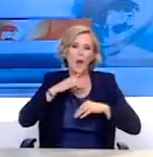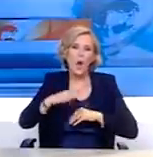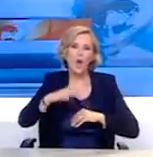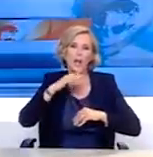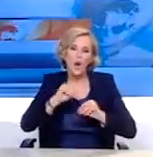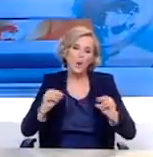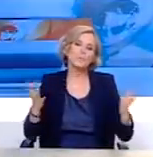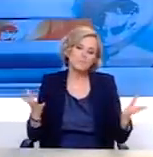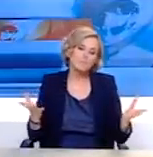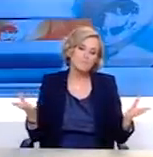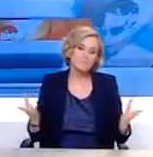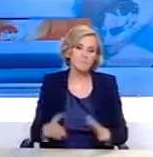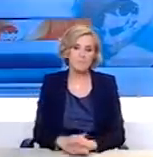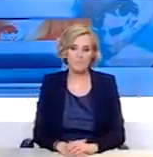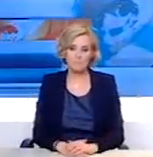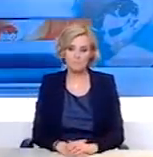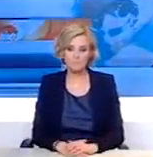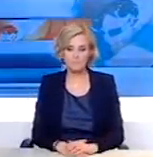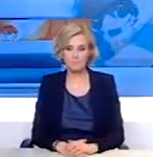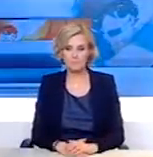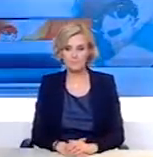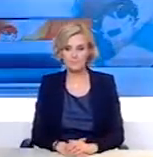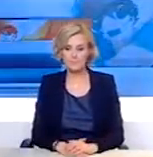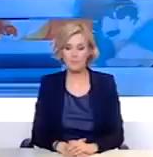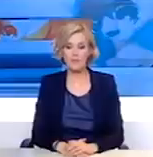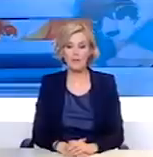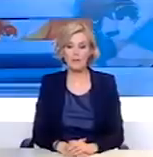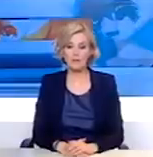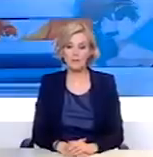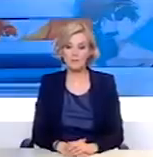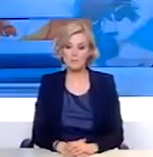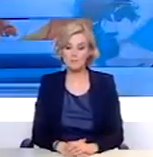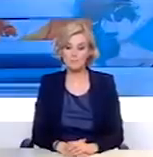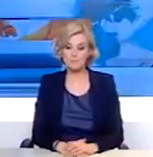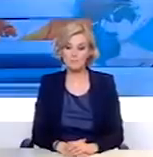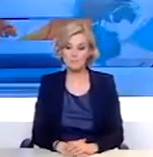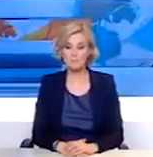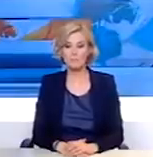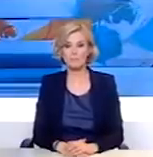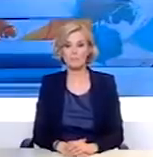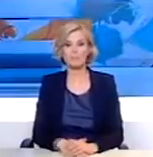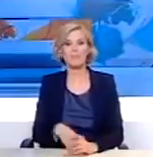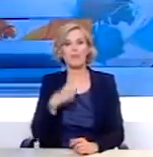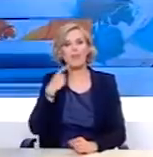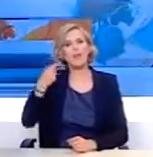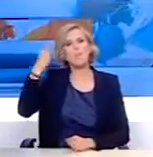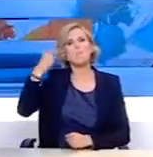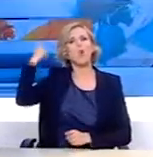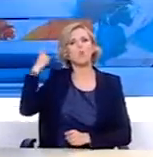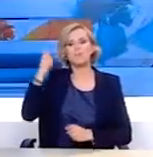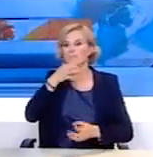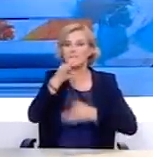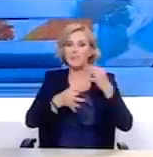αμέσως μετά το πρώτο σκέλος της ερώτησης. Όπως σας είπα προχθές, αυτή τη στιγμή